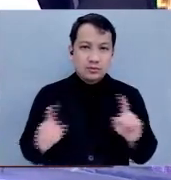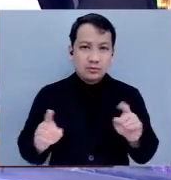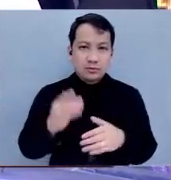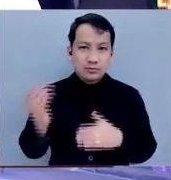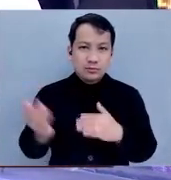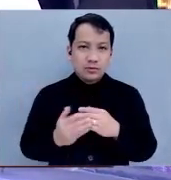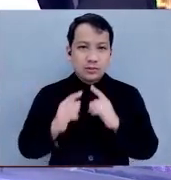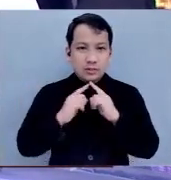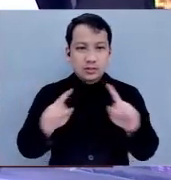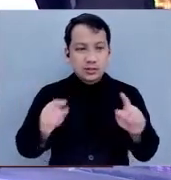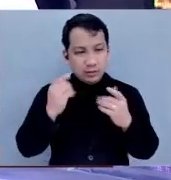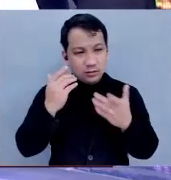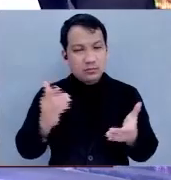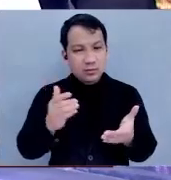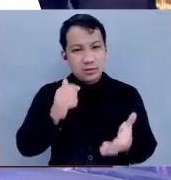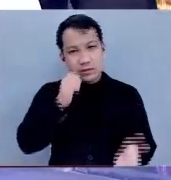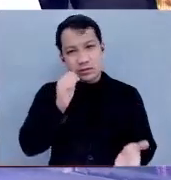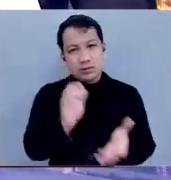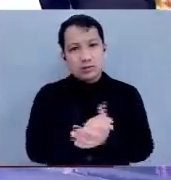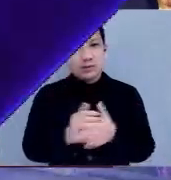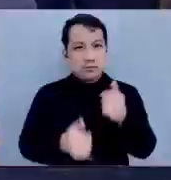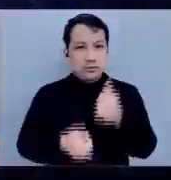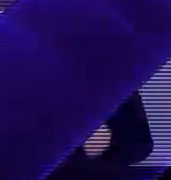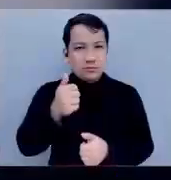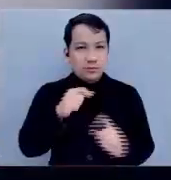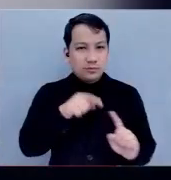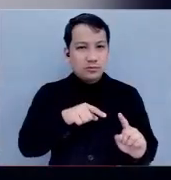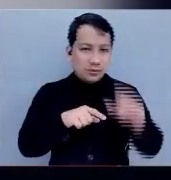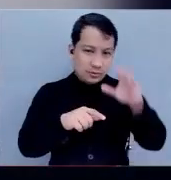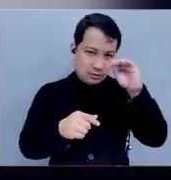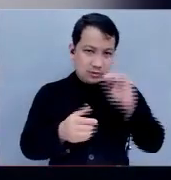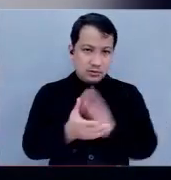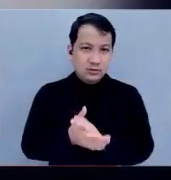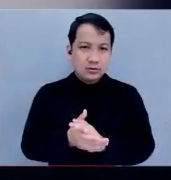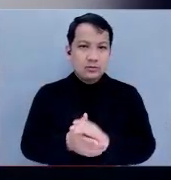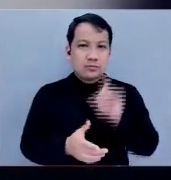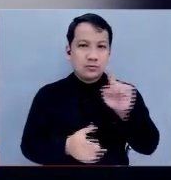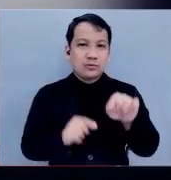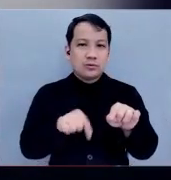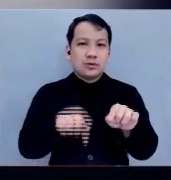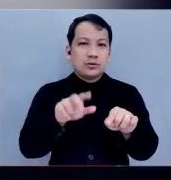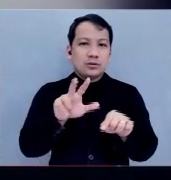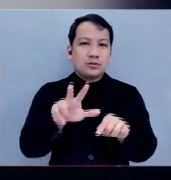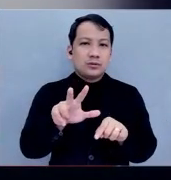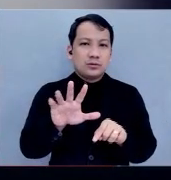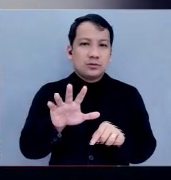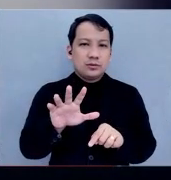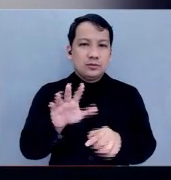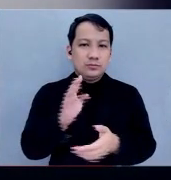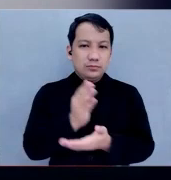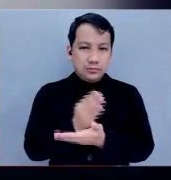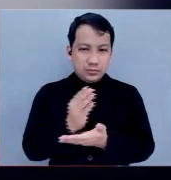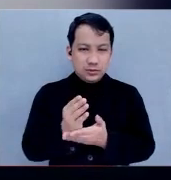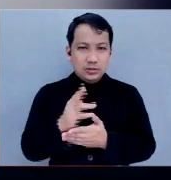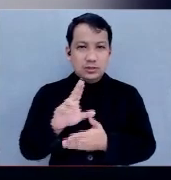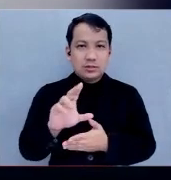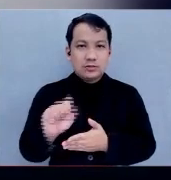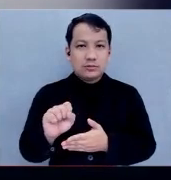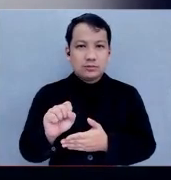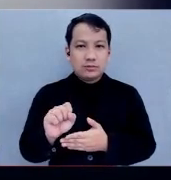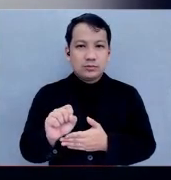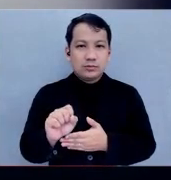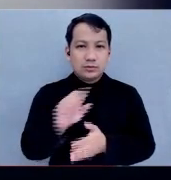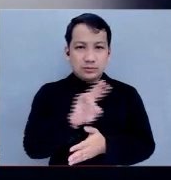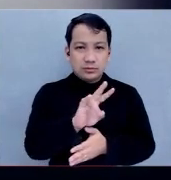daw ni Mrs. ang pagkapanalo ni Mr. Nasa 1.35 billion US dollars o mahigit